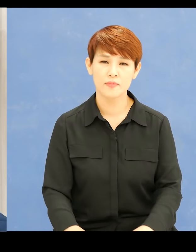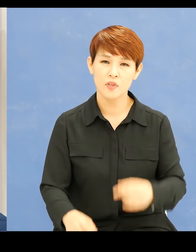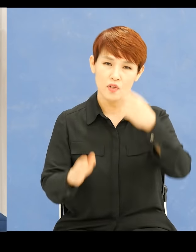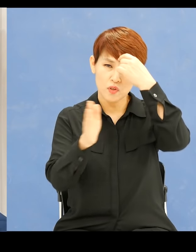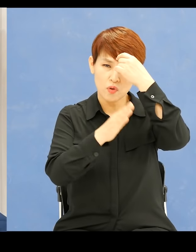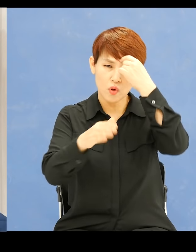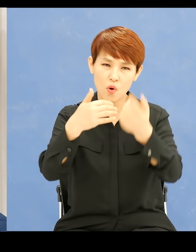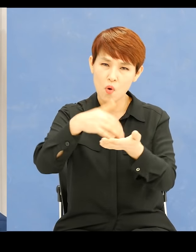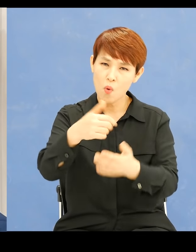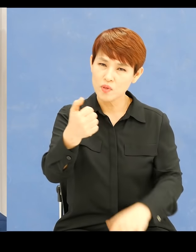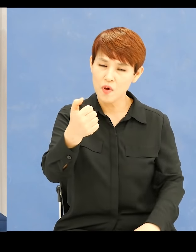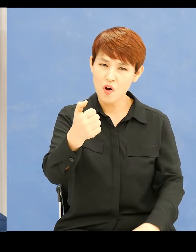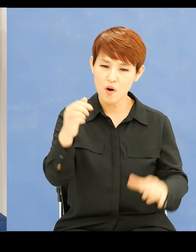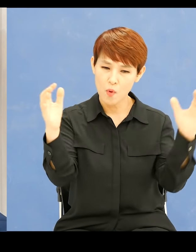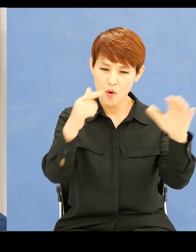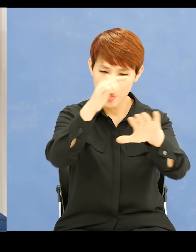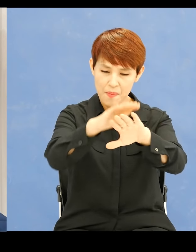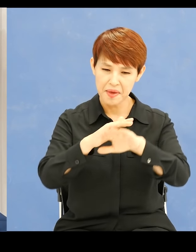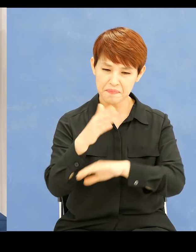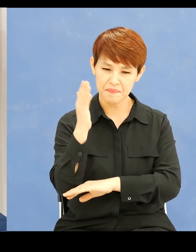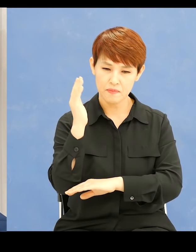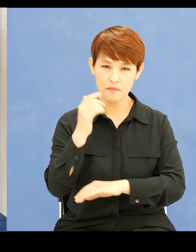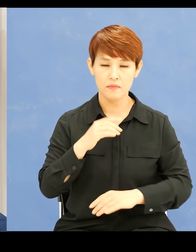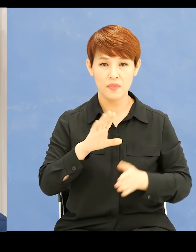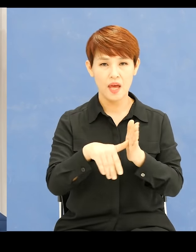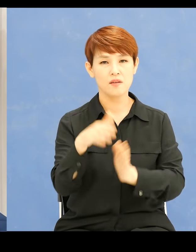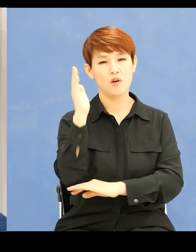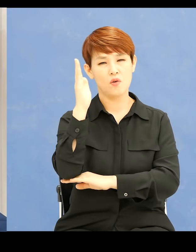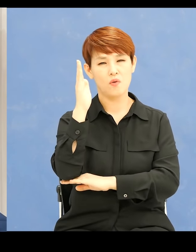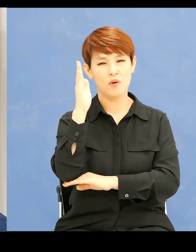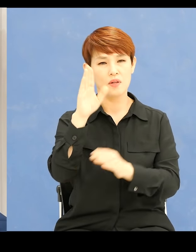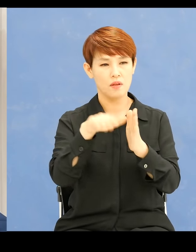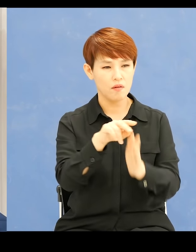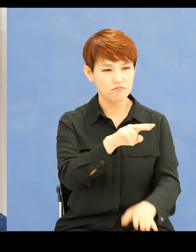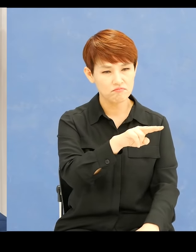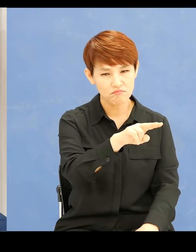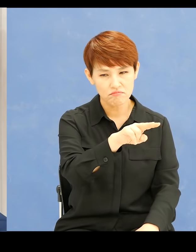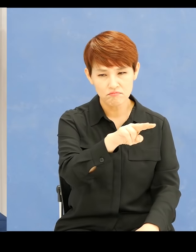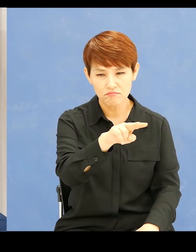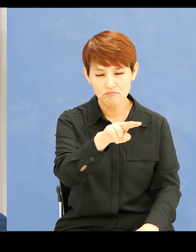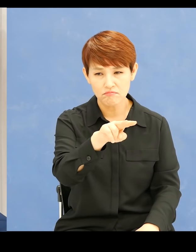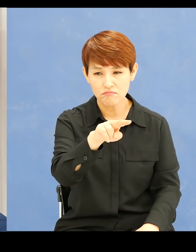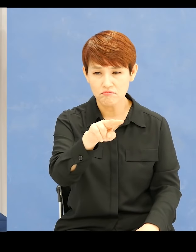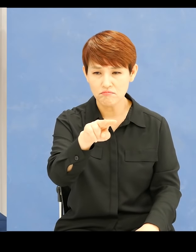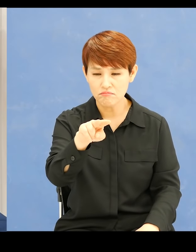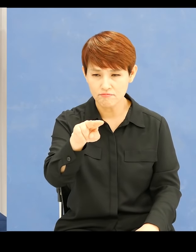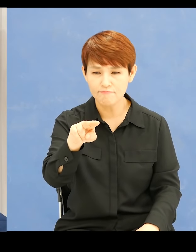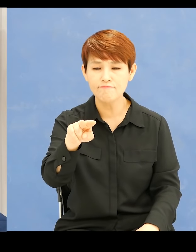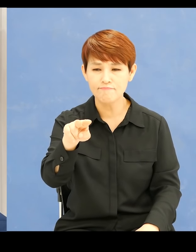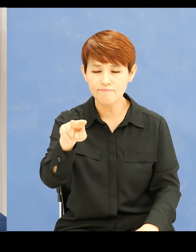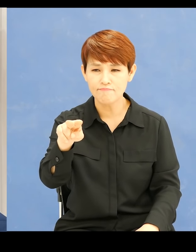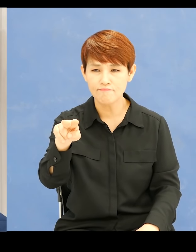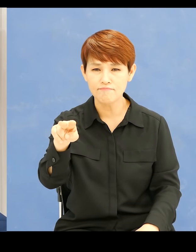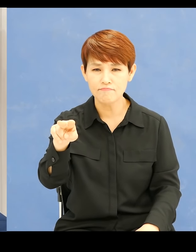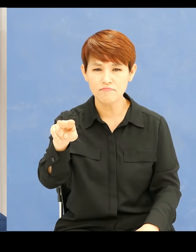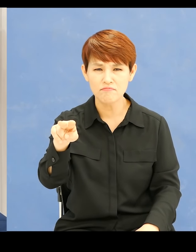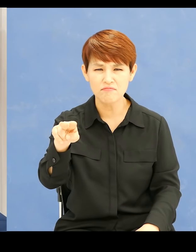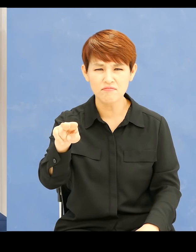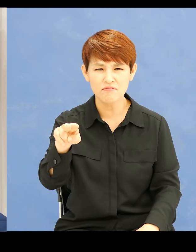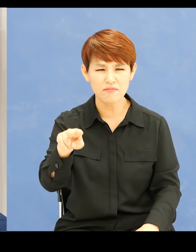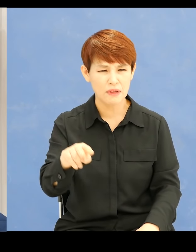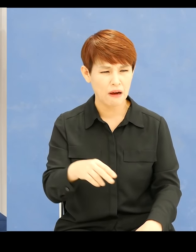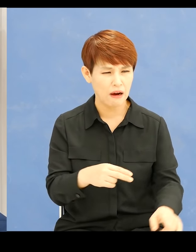한 50여 명 앉아서 예배 드리는데 설교를 하다가 문득 한 분 한 분이 들어와서 좋기는 좋은데 눈에 예.